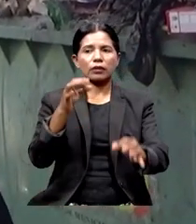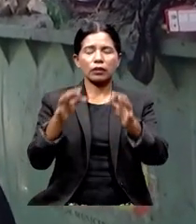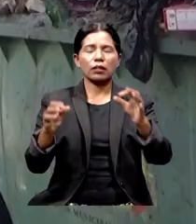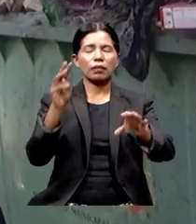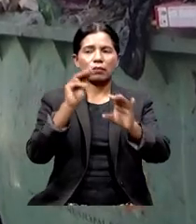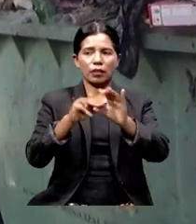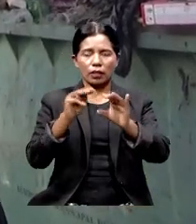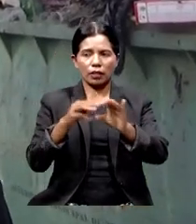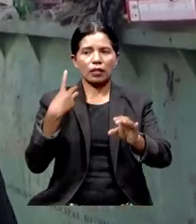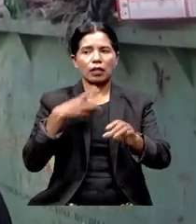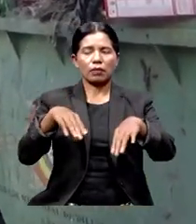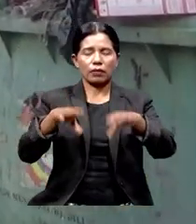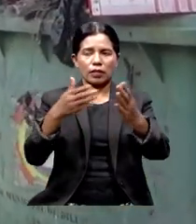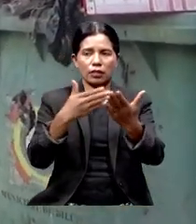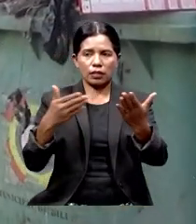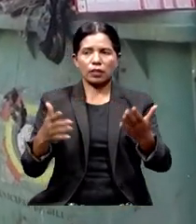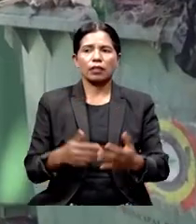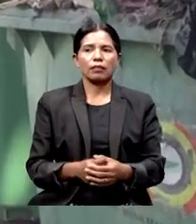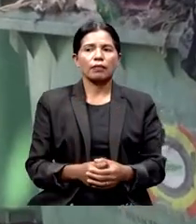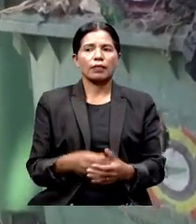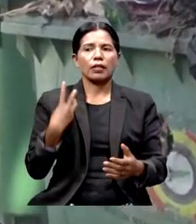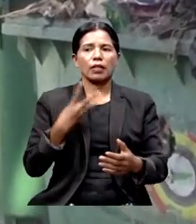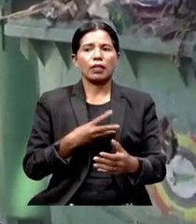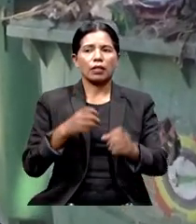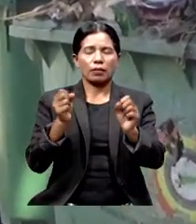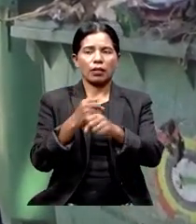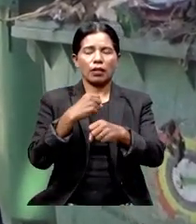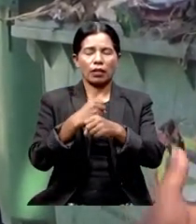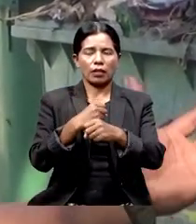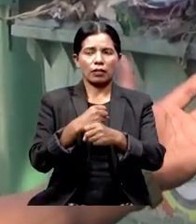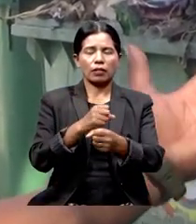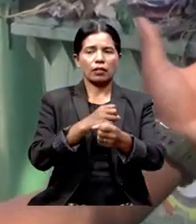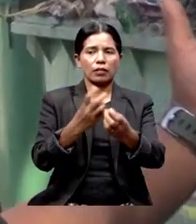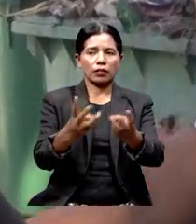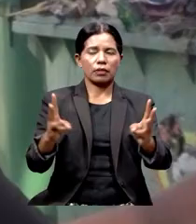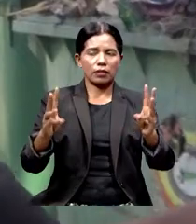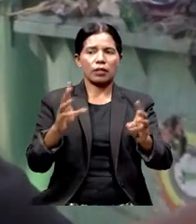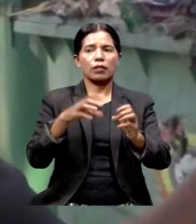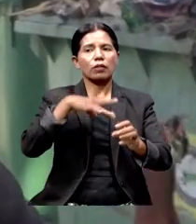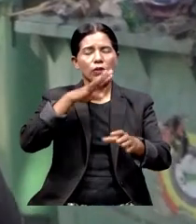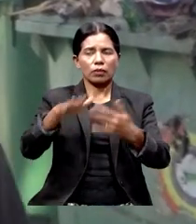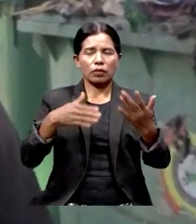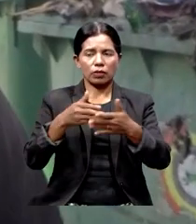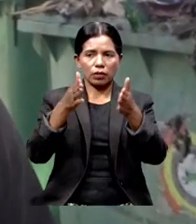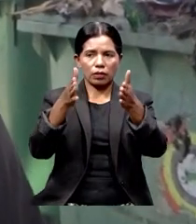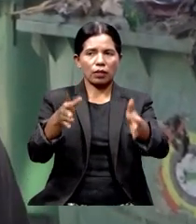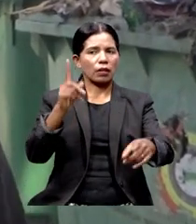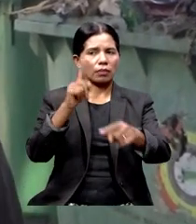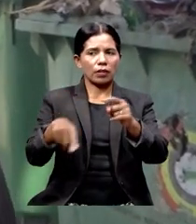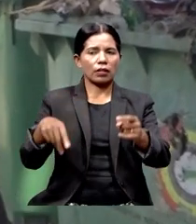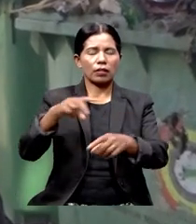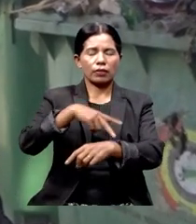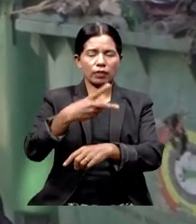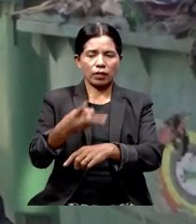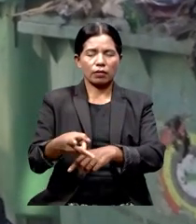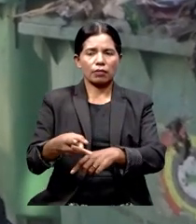ne ambil fansan buat nebe ambil aten lisi osumenti para bele Fuer sir hoto to bele tama level na pakar maestra tambah